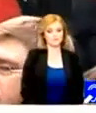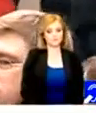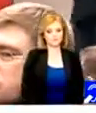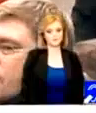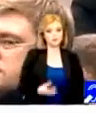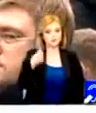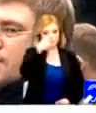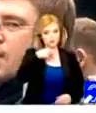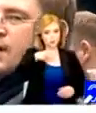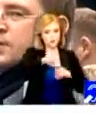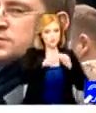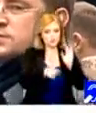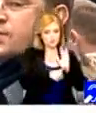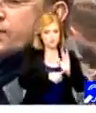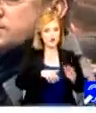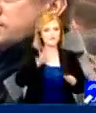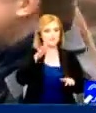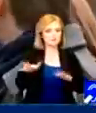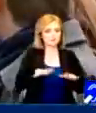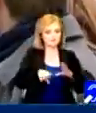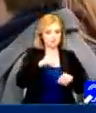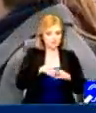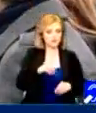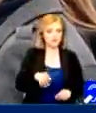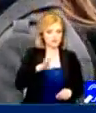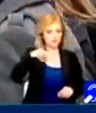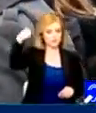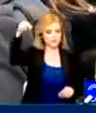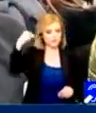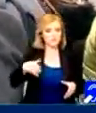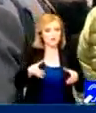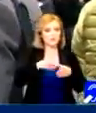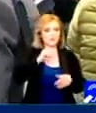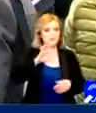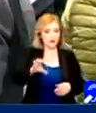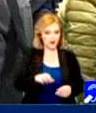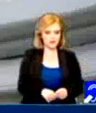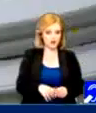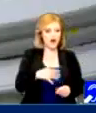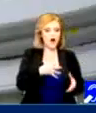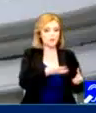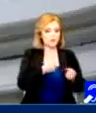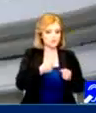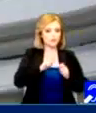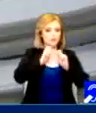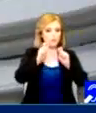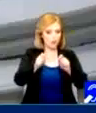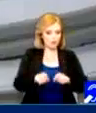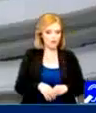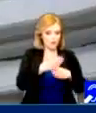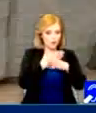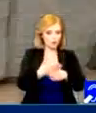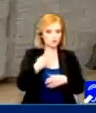Încă în anul 2016, în campania electorală pentru alegerile prezidențiale, Partidul Acțiune și Solidaritate a obținut o donație în valoare